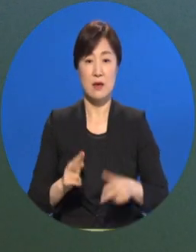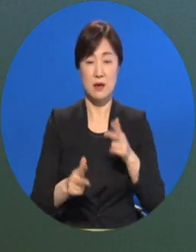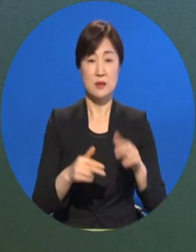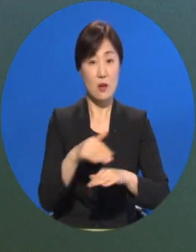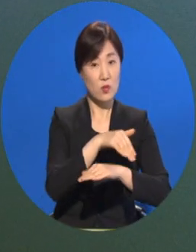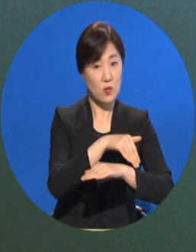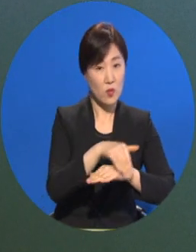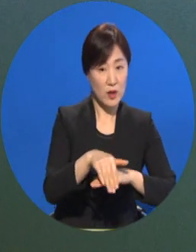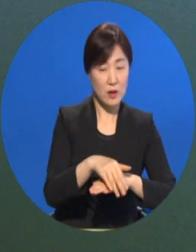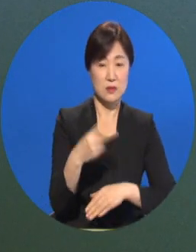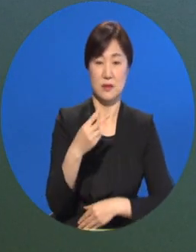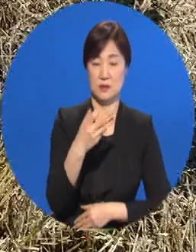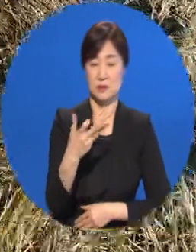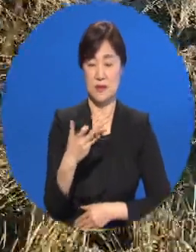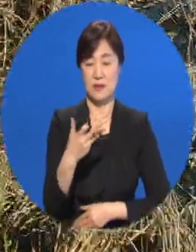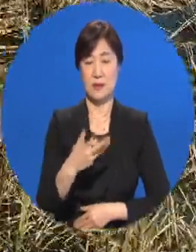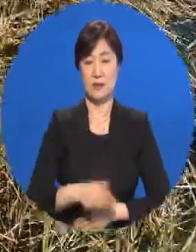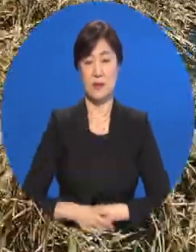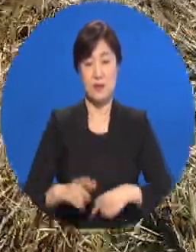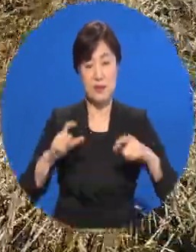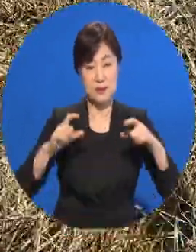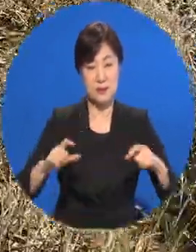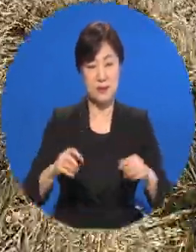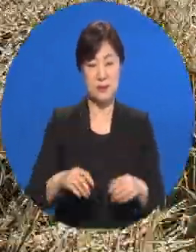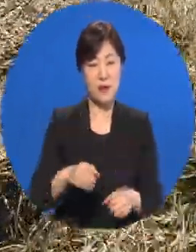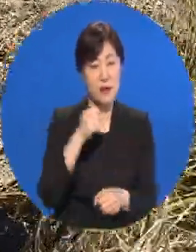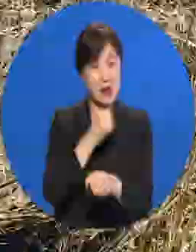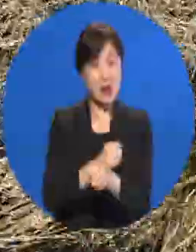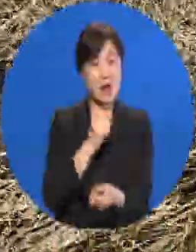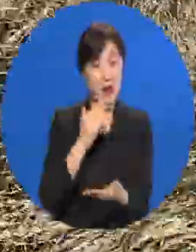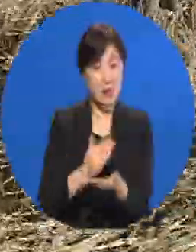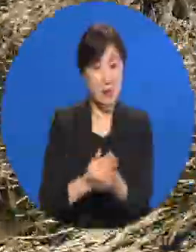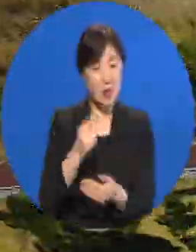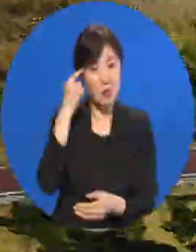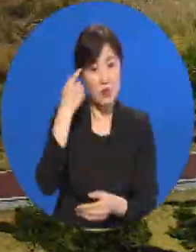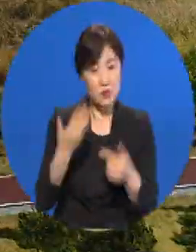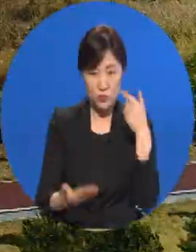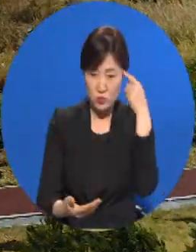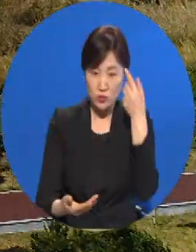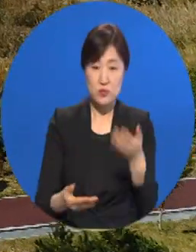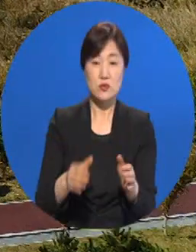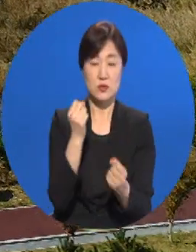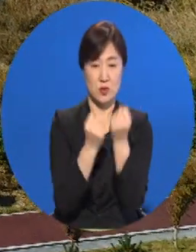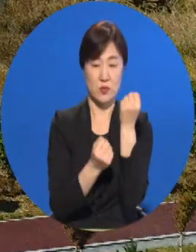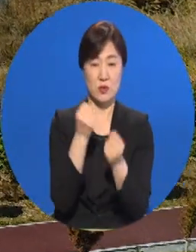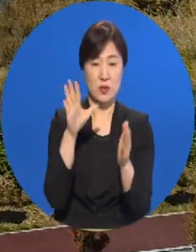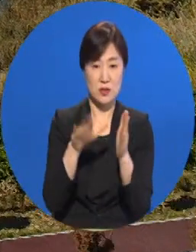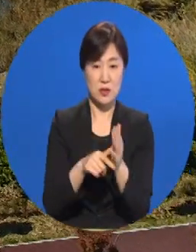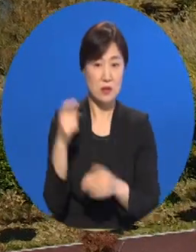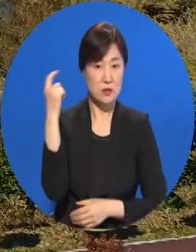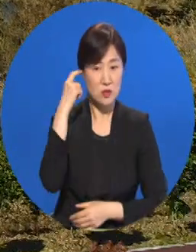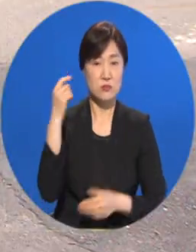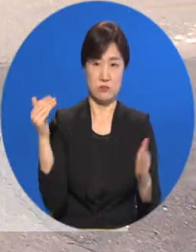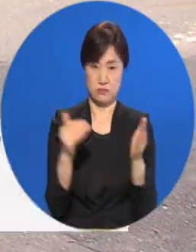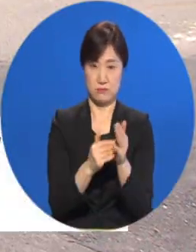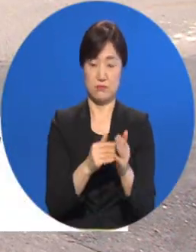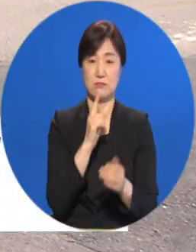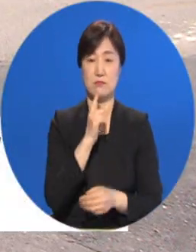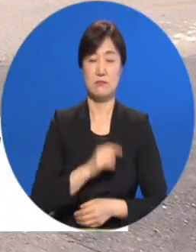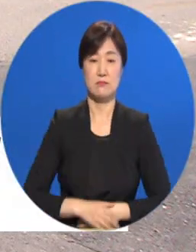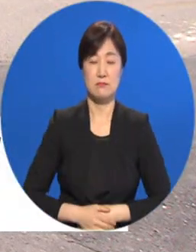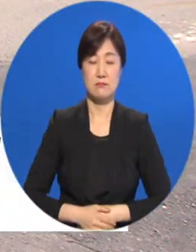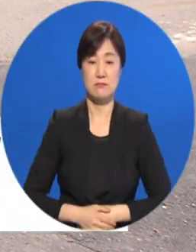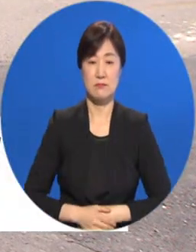계획은 지난 2018년 지역의 찬반 여론을 묻기 위한 두 차례 설명회 때 들은 게 전부라는 겁니다.